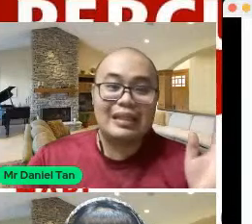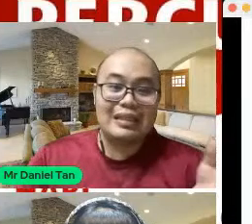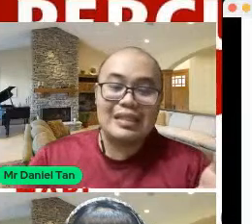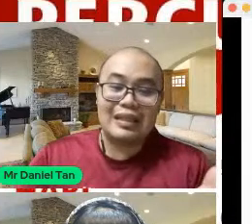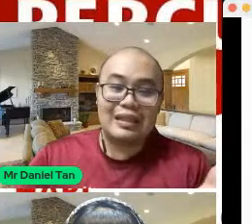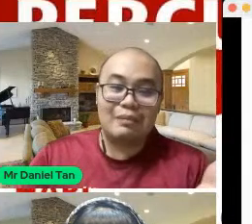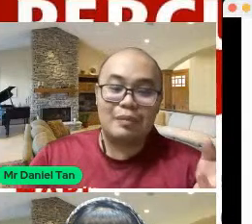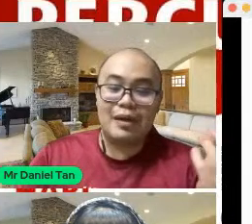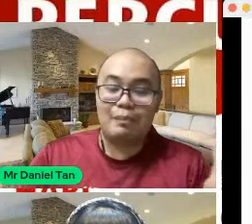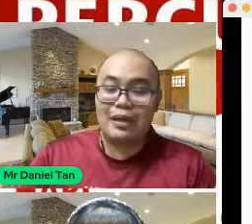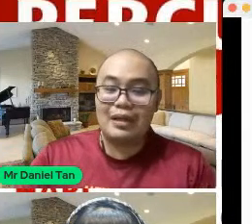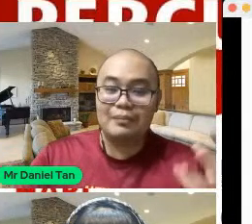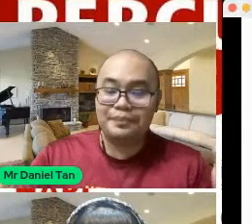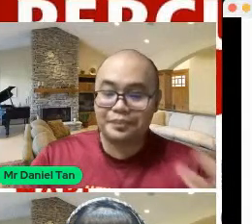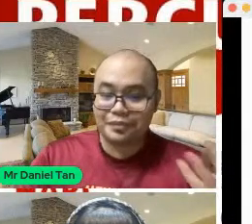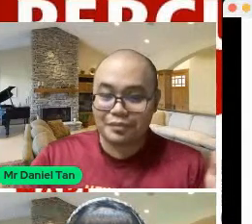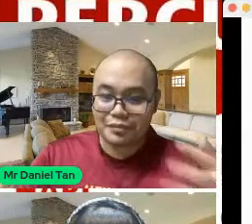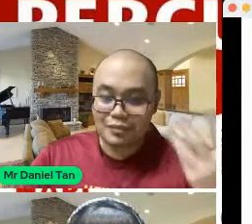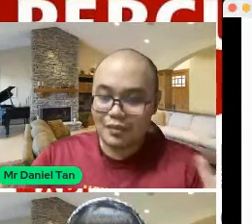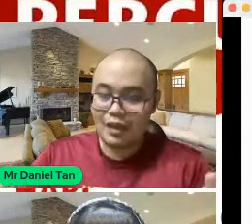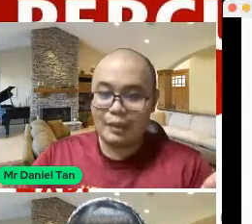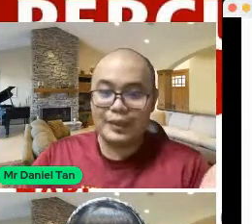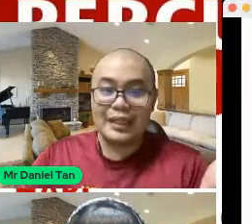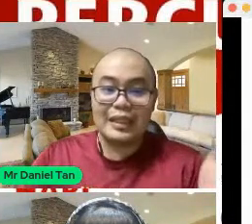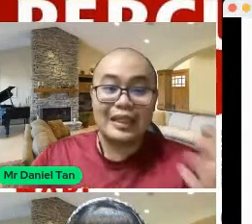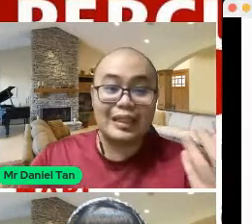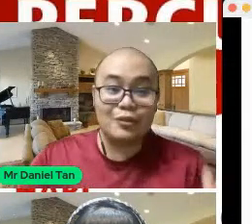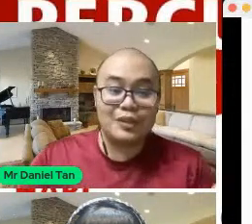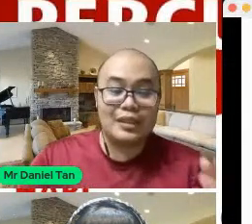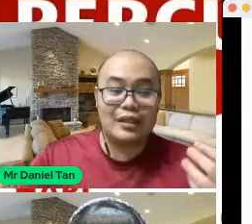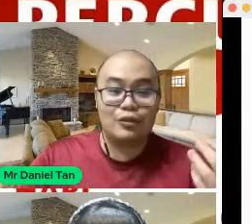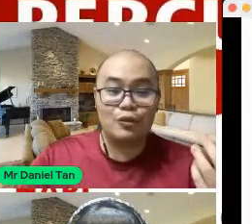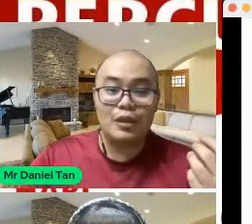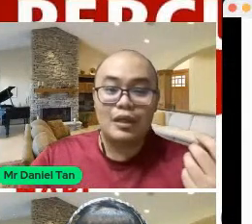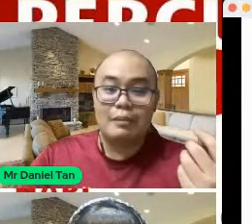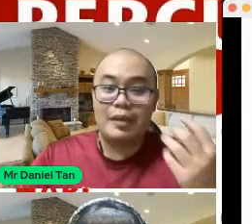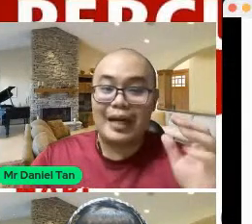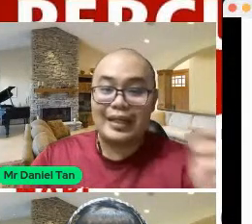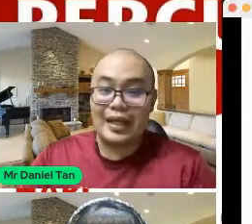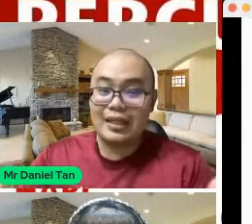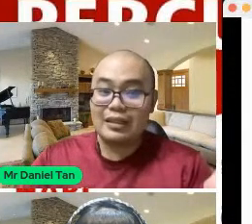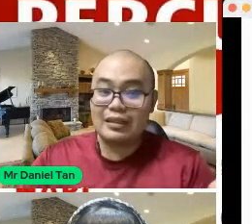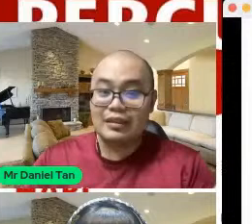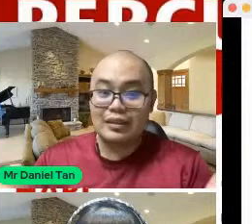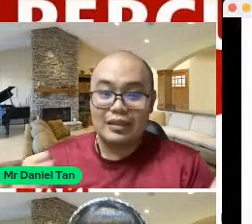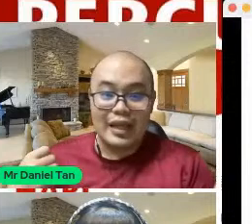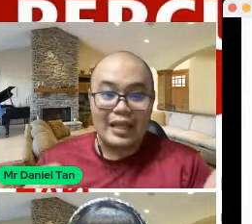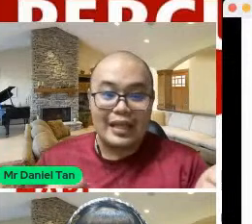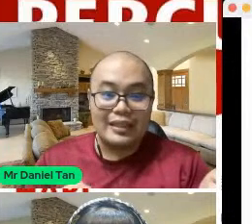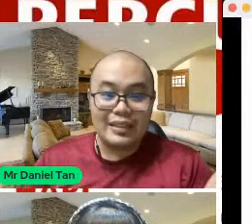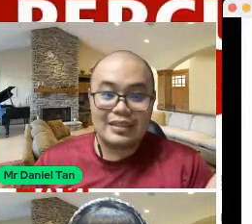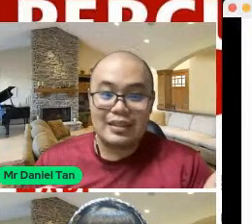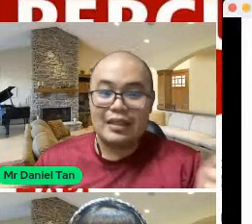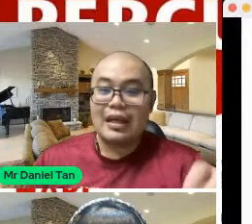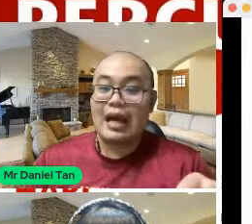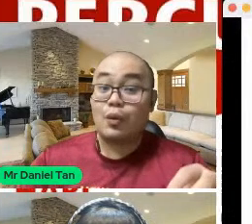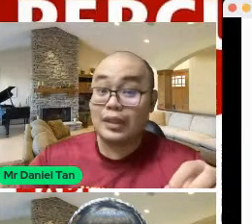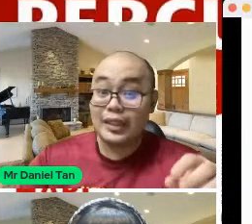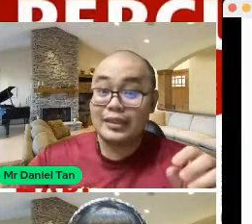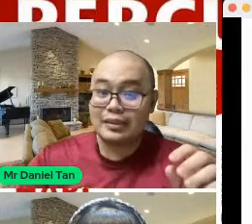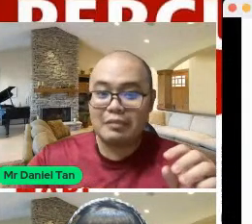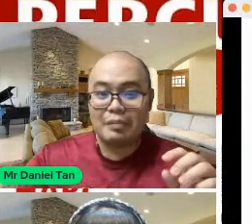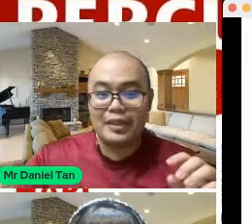Indonesia kali ini ada beberapa Hai pertandingan yang diikuti yaitu memanah elektrik